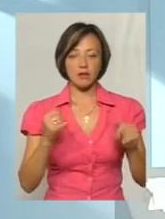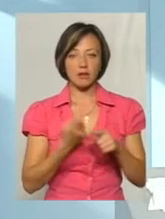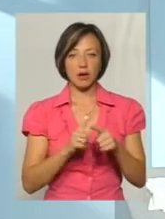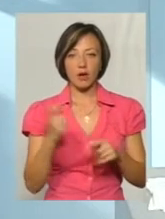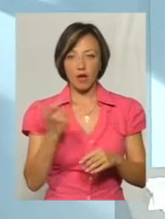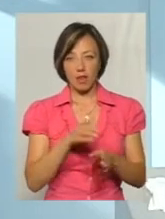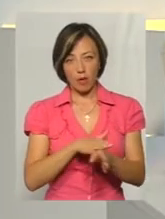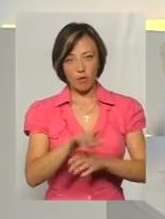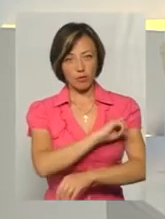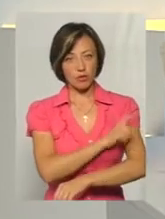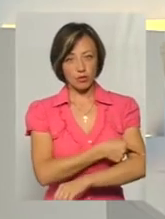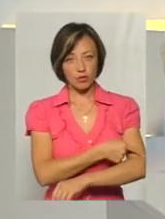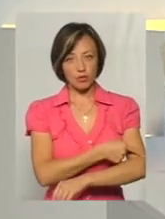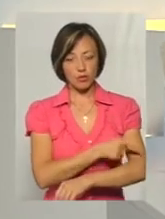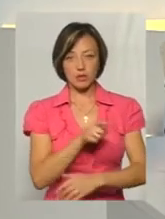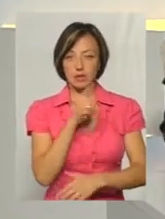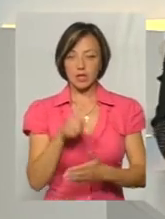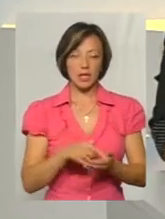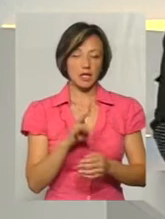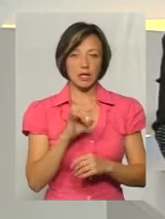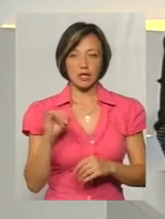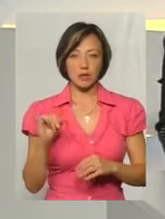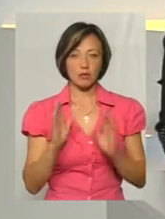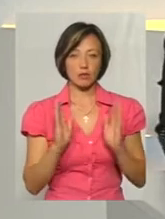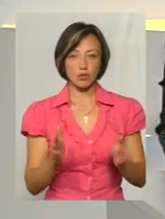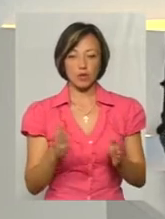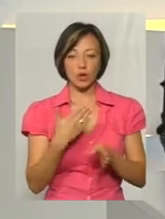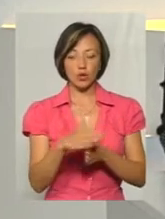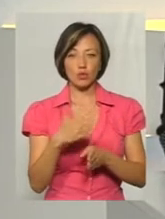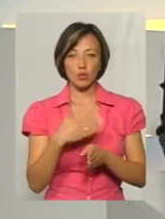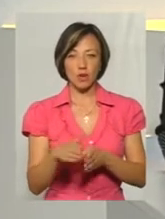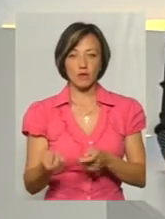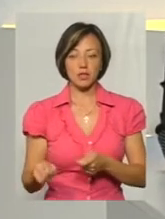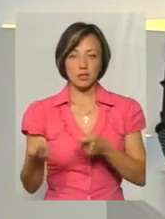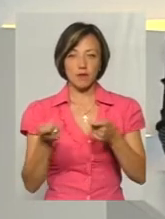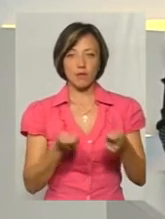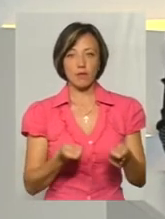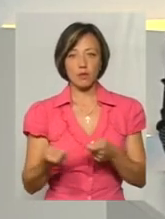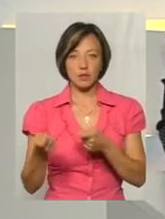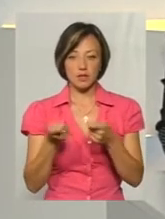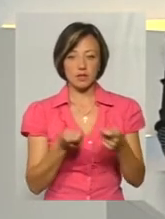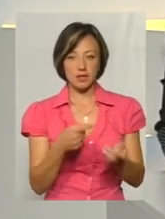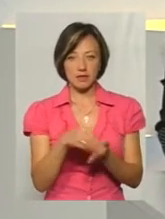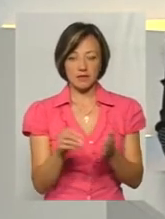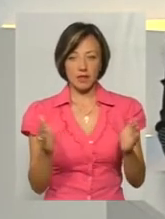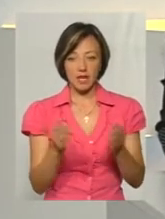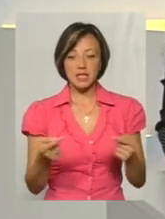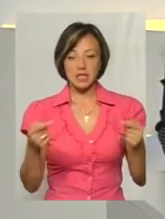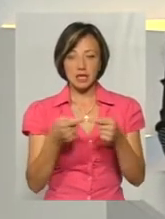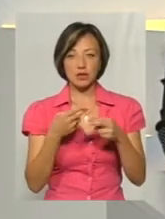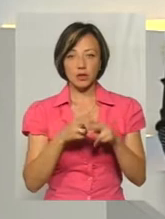повну потужність вже можна ні, буде? Ні. Буде дозовано завозитись поголів'я. Згідно інструкції,